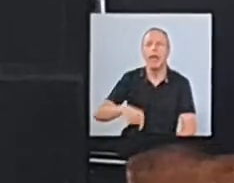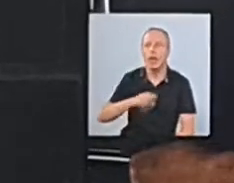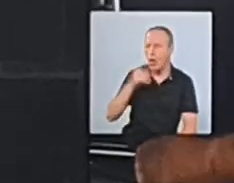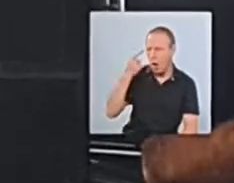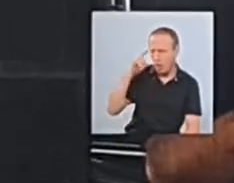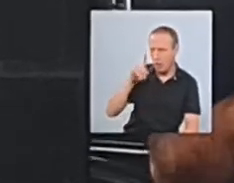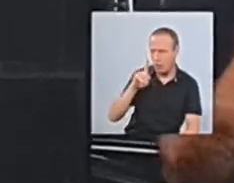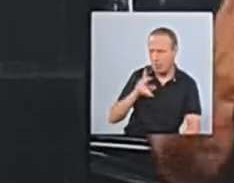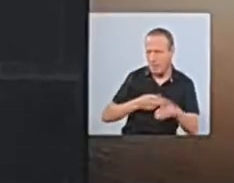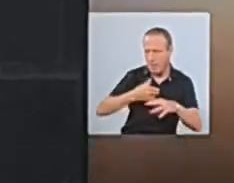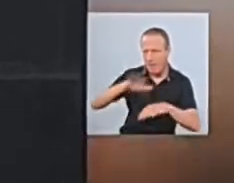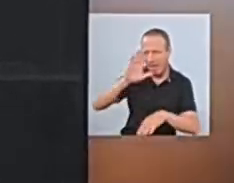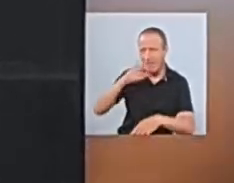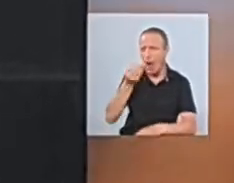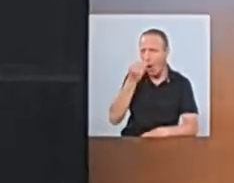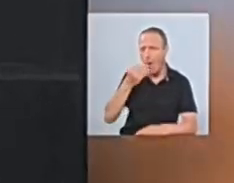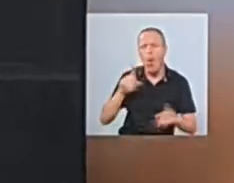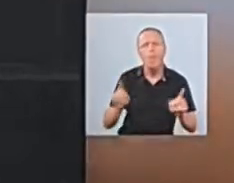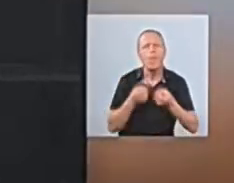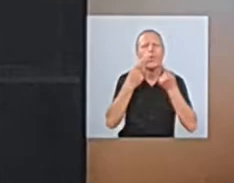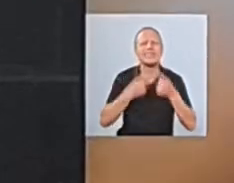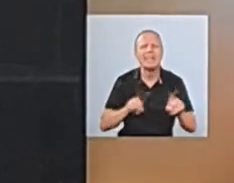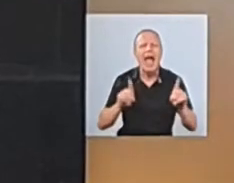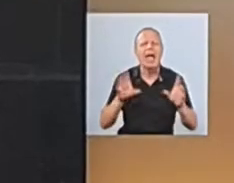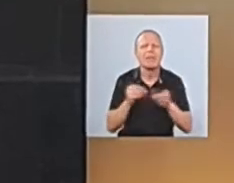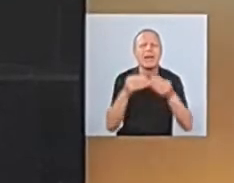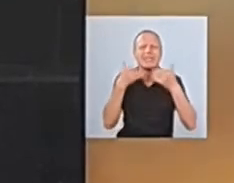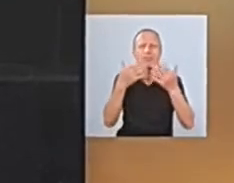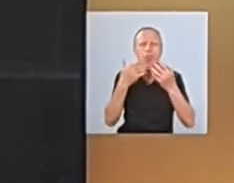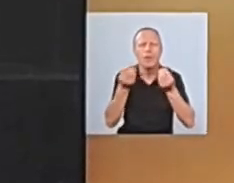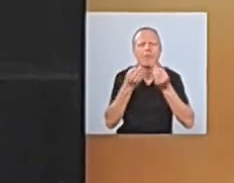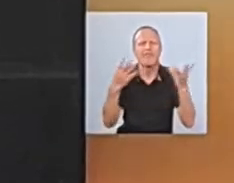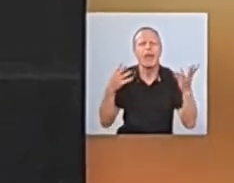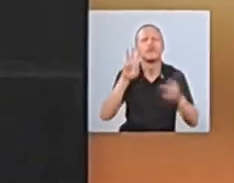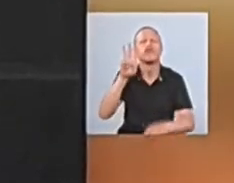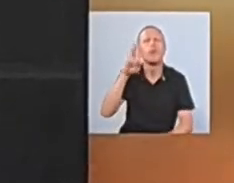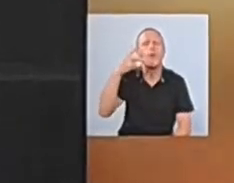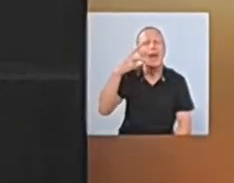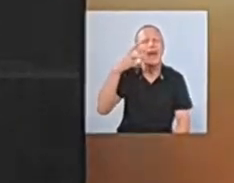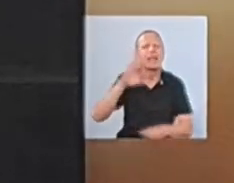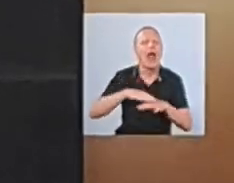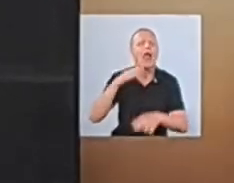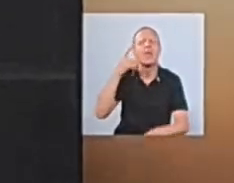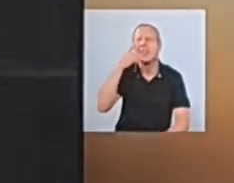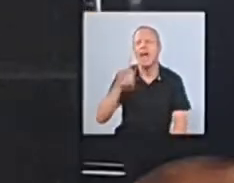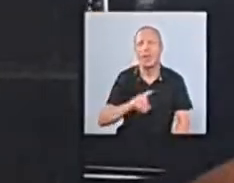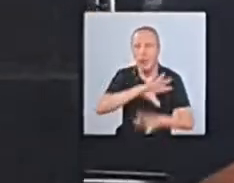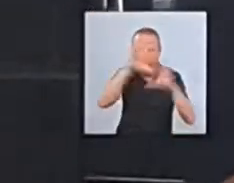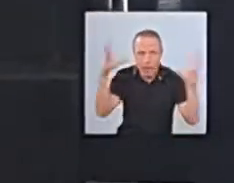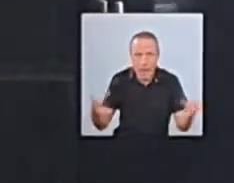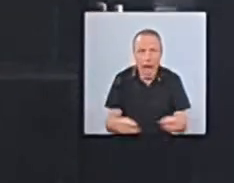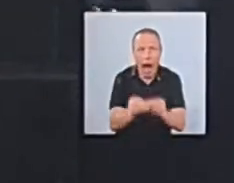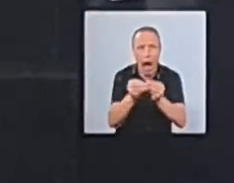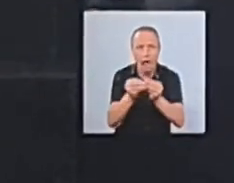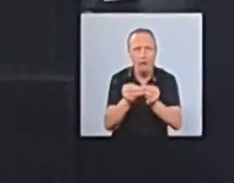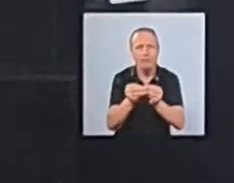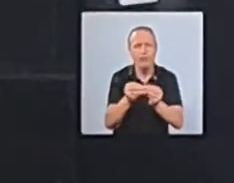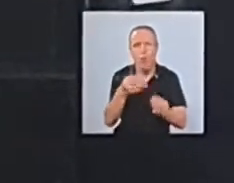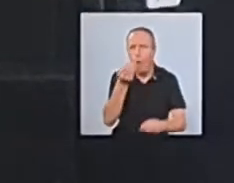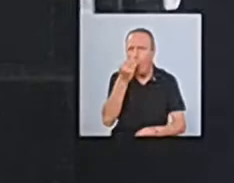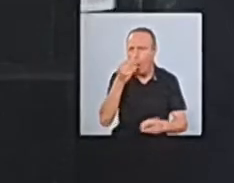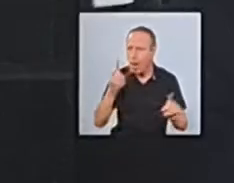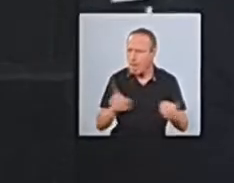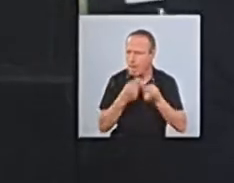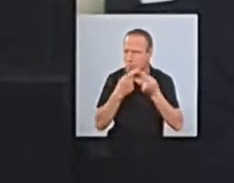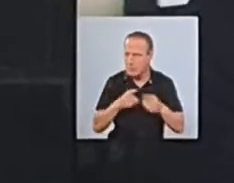לאוכל והמוזיקה, חלק מהסיפורים הנפלאים של שמעון פרנס היוון, והכל יחד, מה, אוכל ומוזיקה